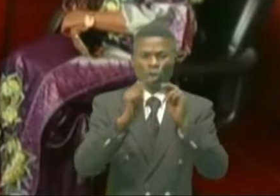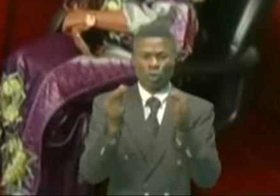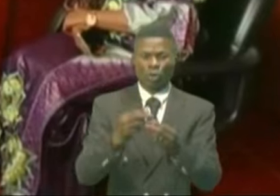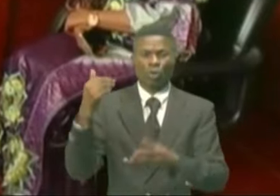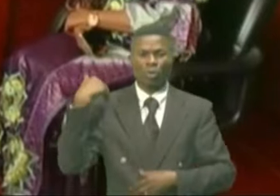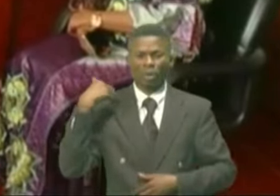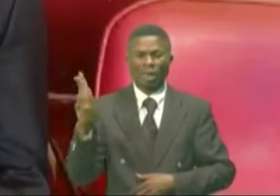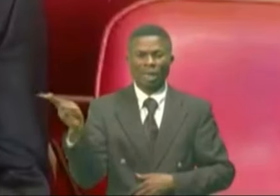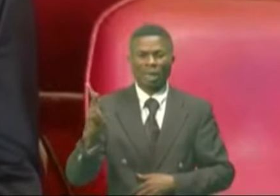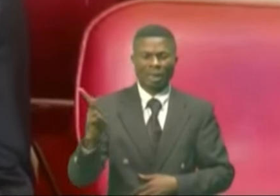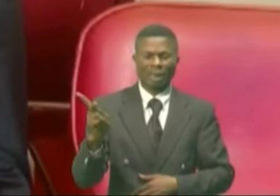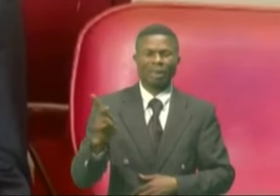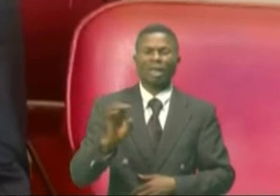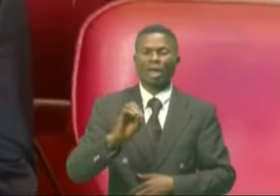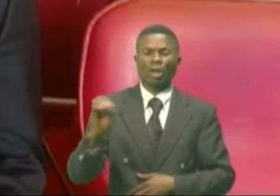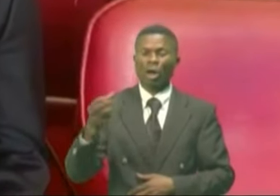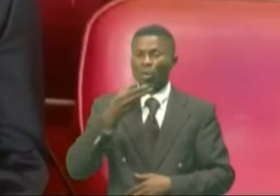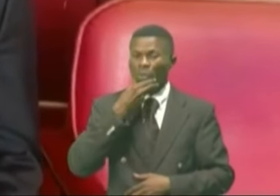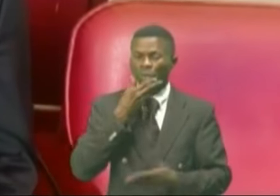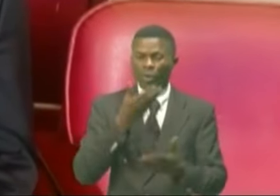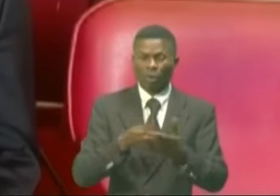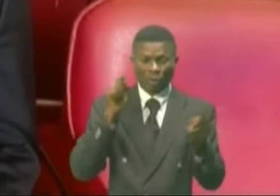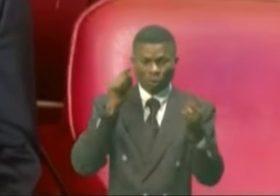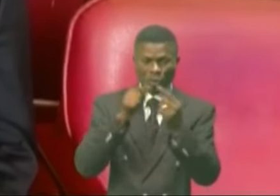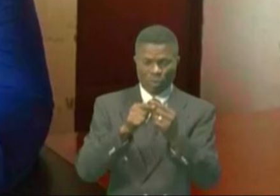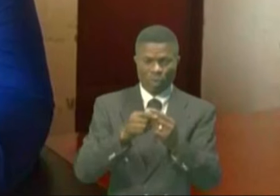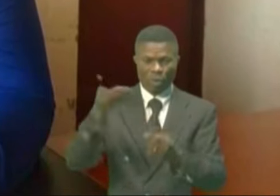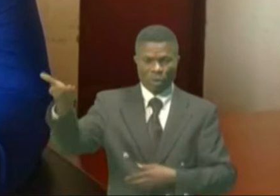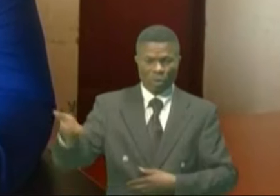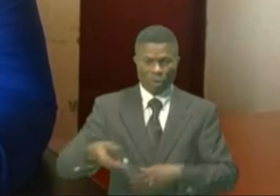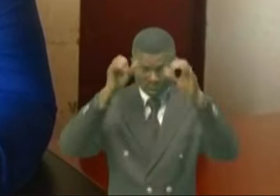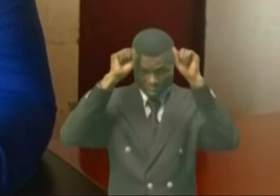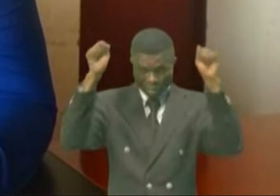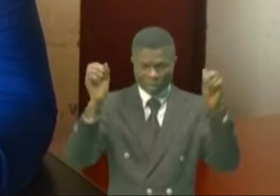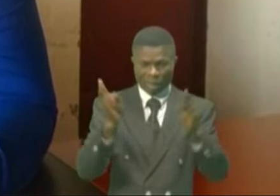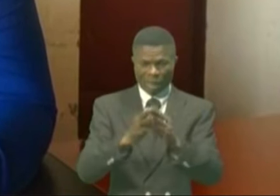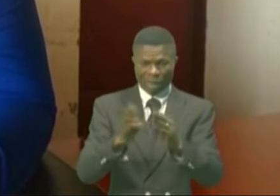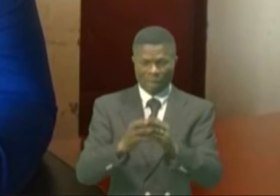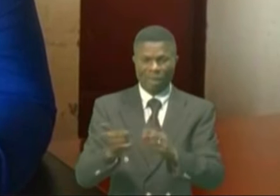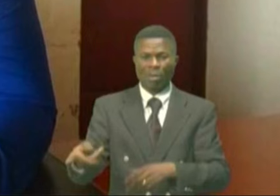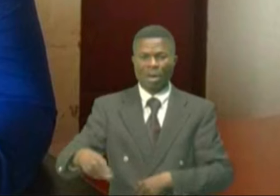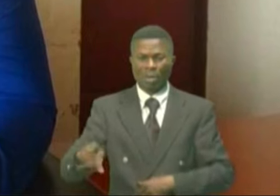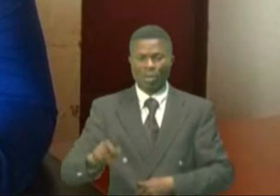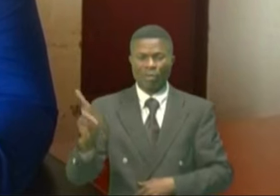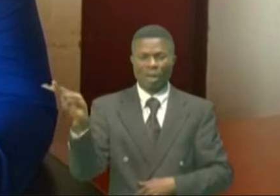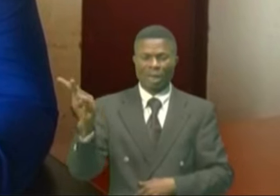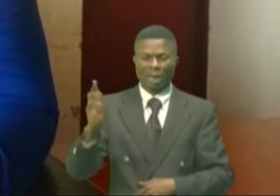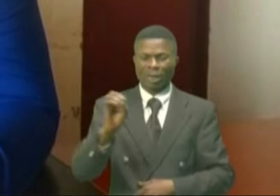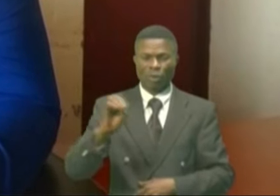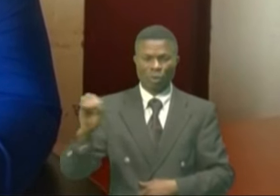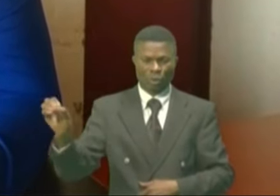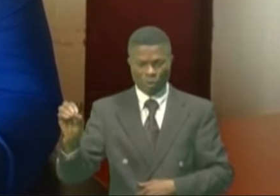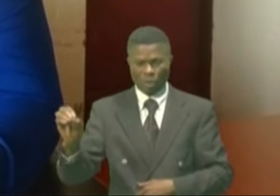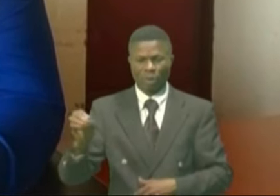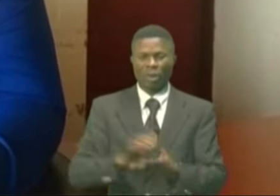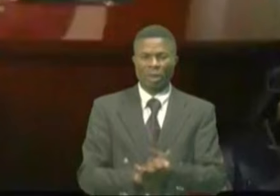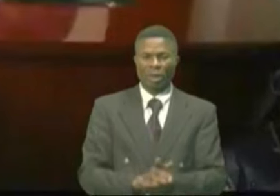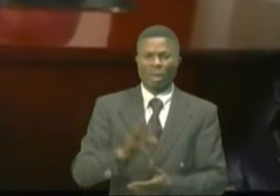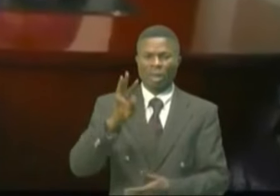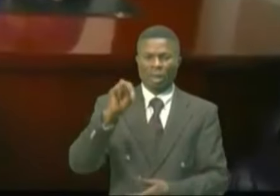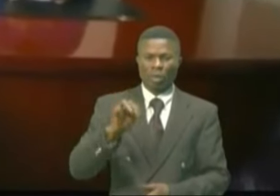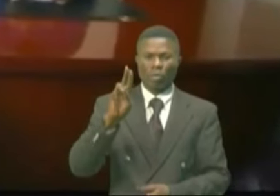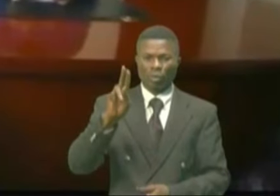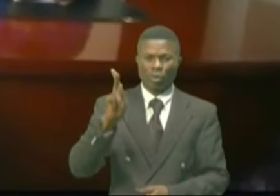l'État au Kassai-Oriental. C'est l'objectif de l'audience que le président de l'Assemblée provinciale du Kassai-Oriental, Willy Mouya Mukendi, a accordé